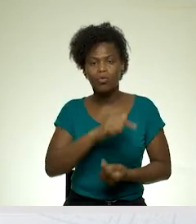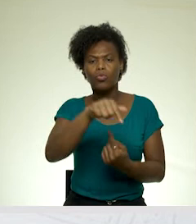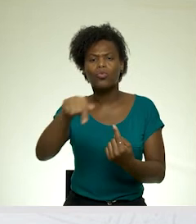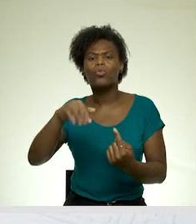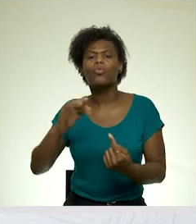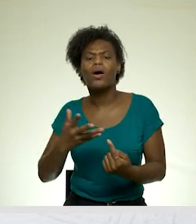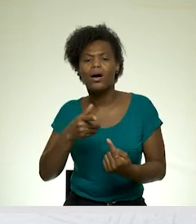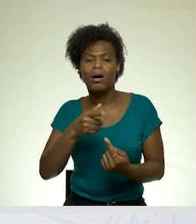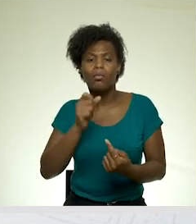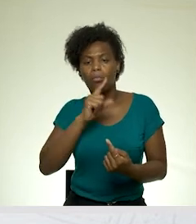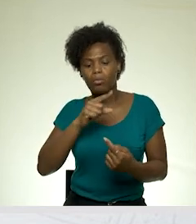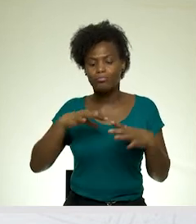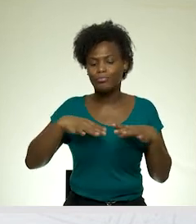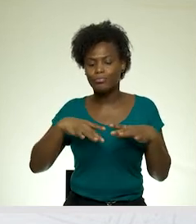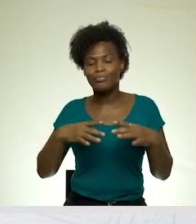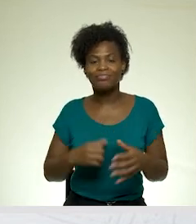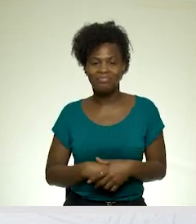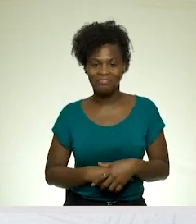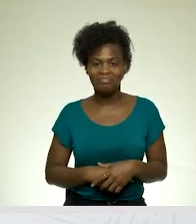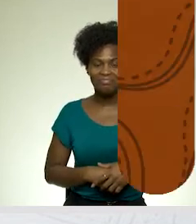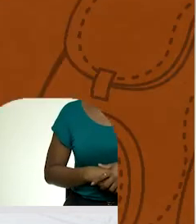de quoi peut-on se promener?